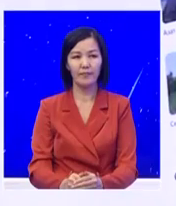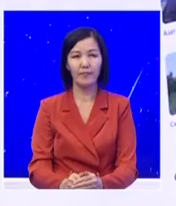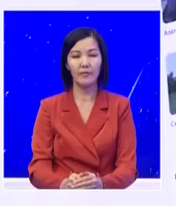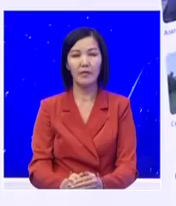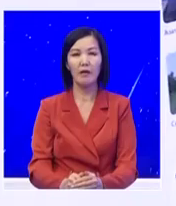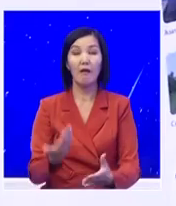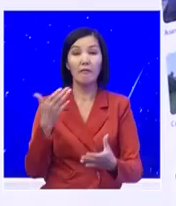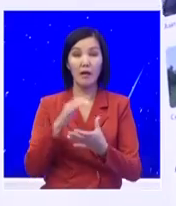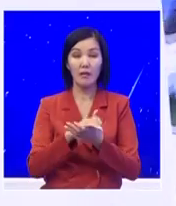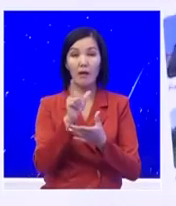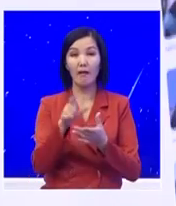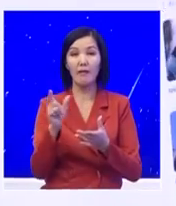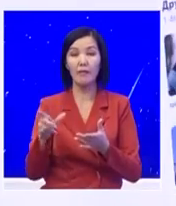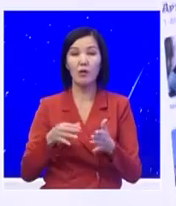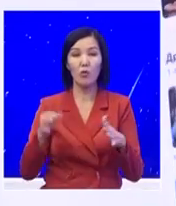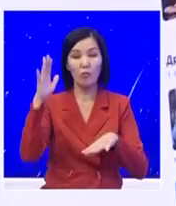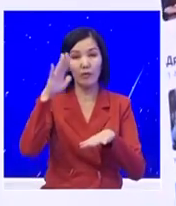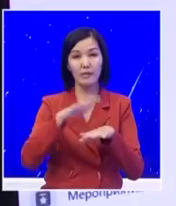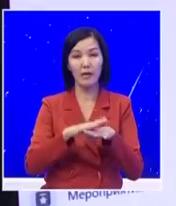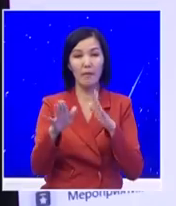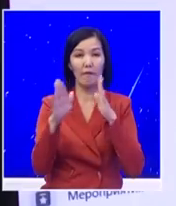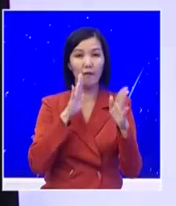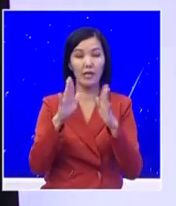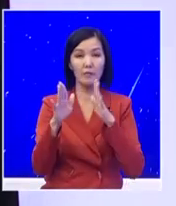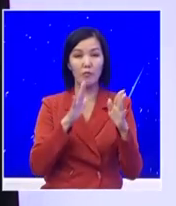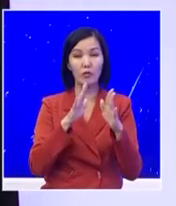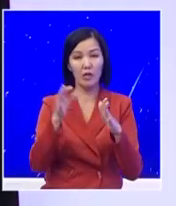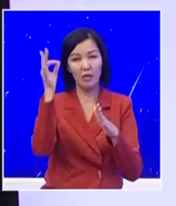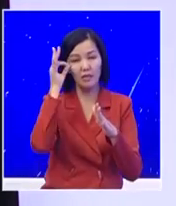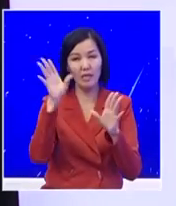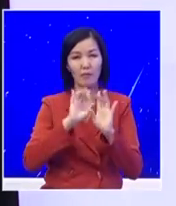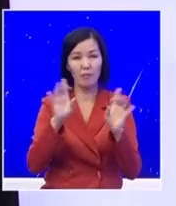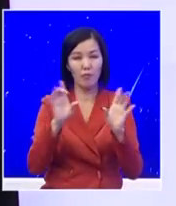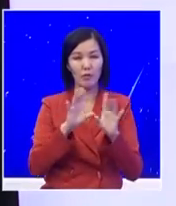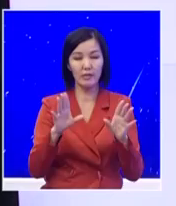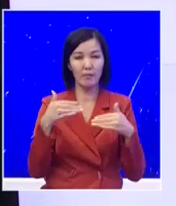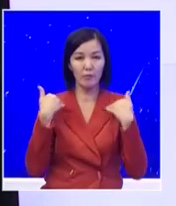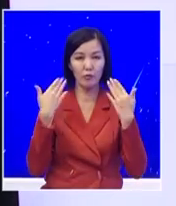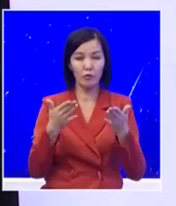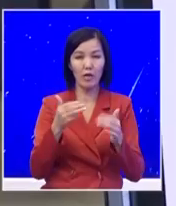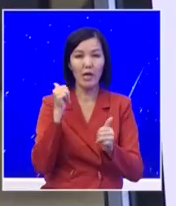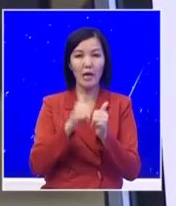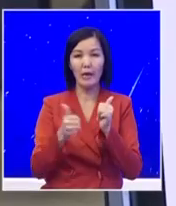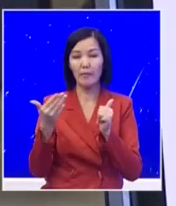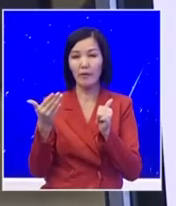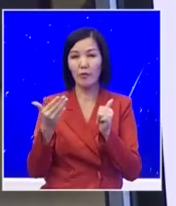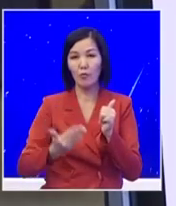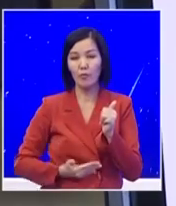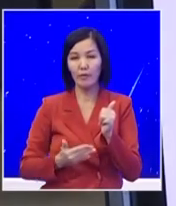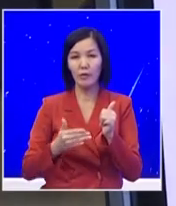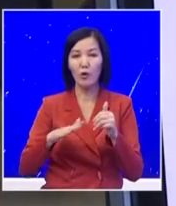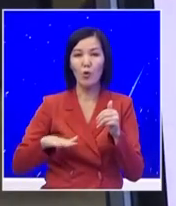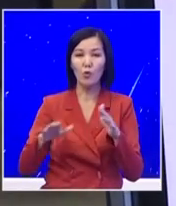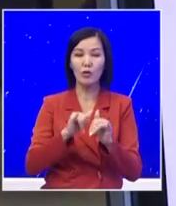Көпке танымал тұлғалар туралы Амандық Аббасұлы Facebook парақшасында естелігімен бөлісті. Әрбірінің өмірдегі орны өңірдің дамуы